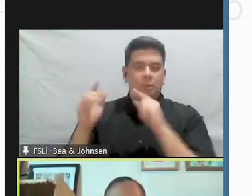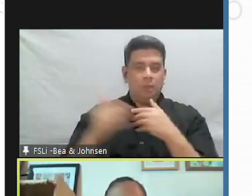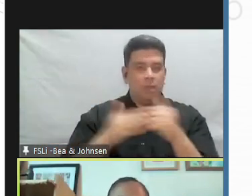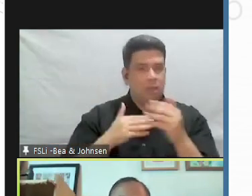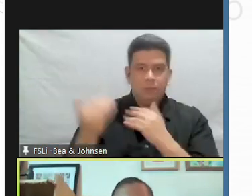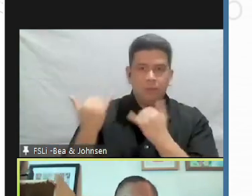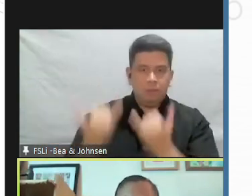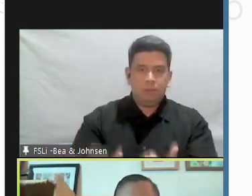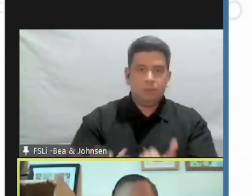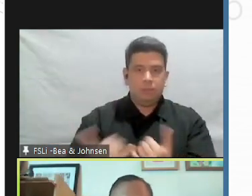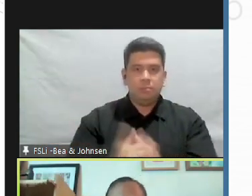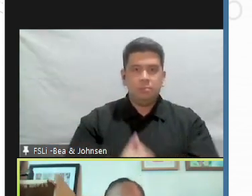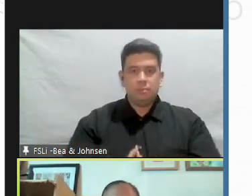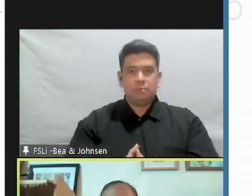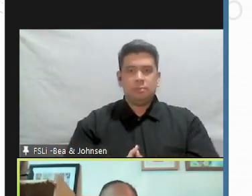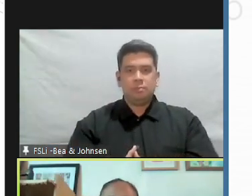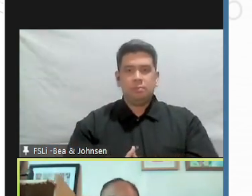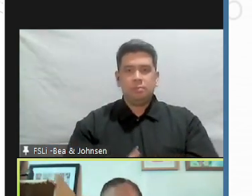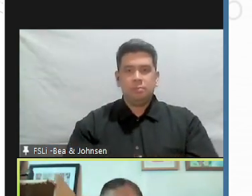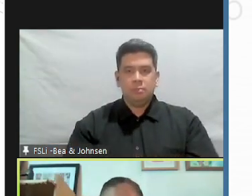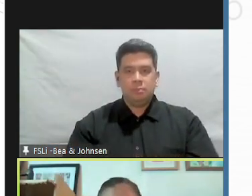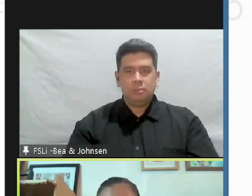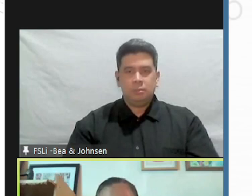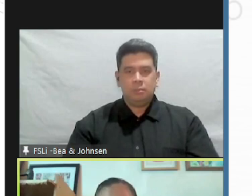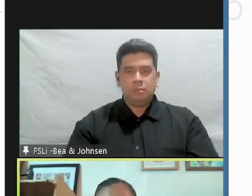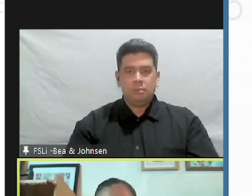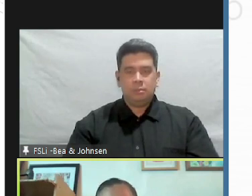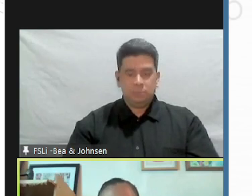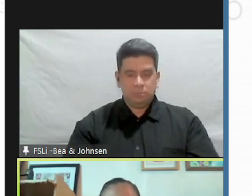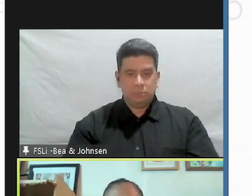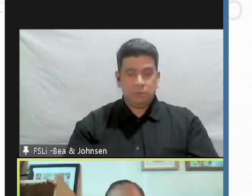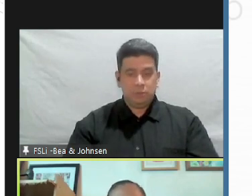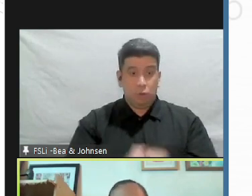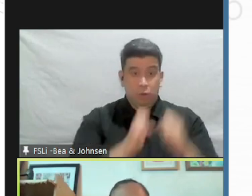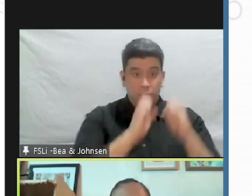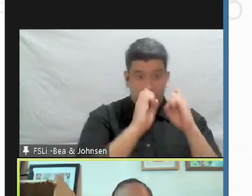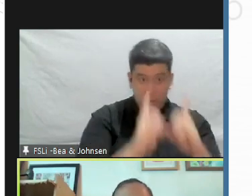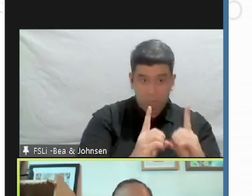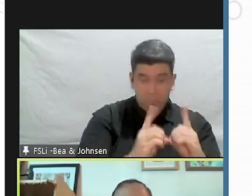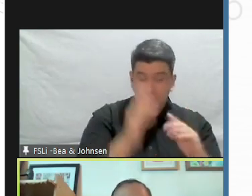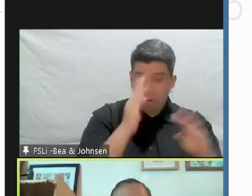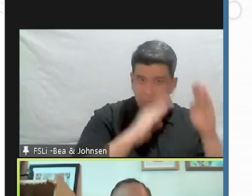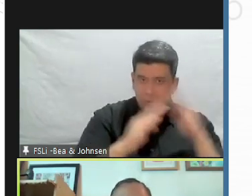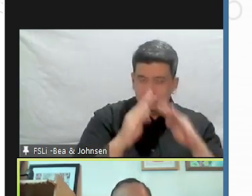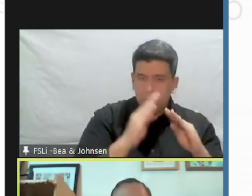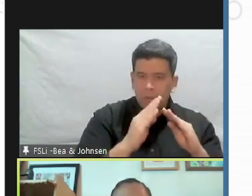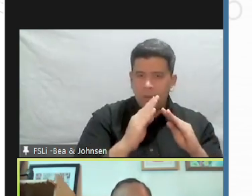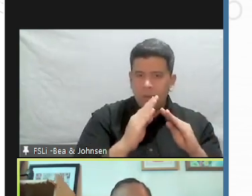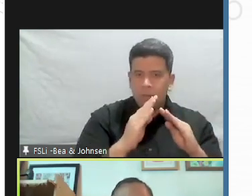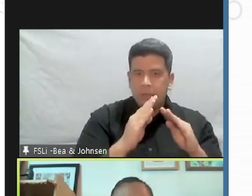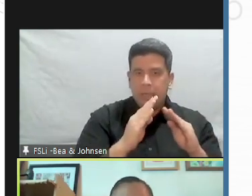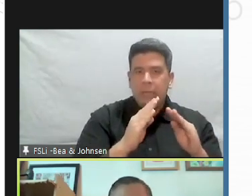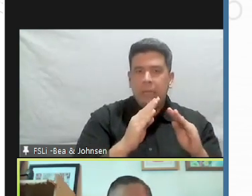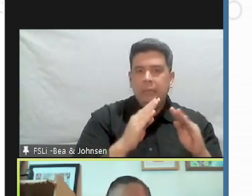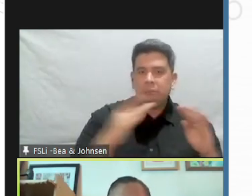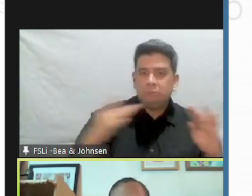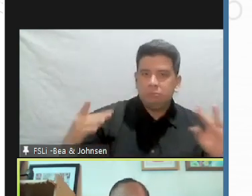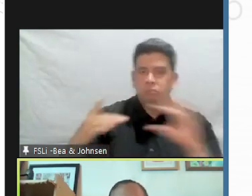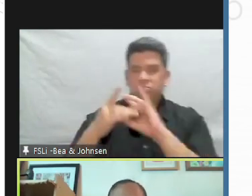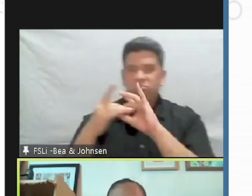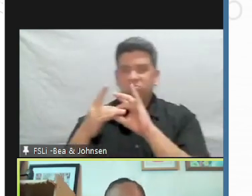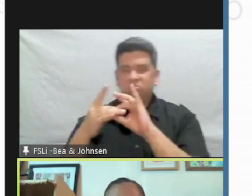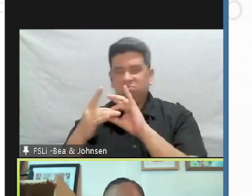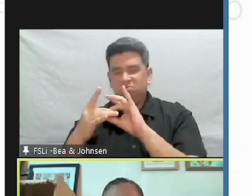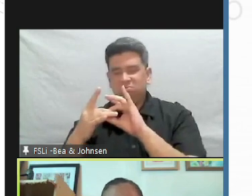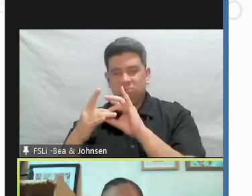ang problema sa edukasyon ay problema sa gamit na lengguwahe. So, may panawagan ng